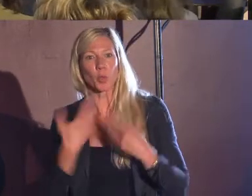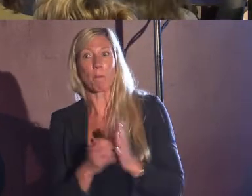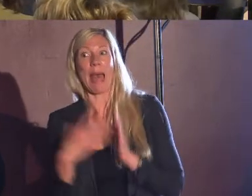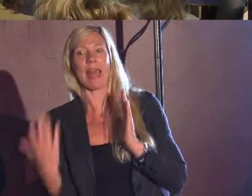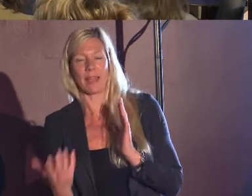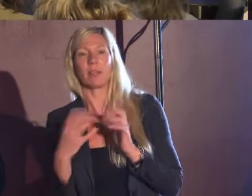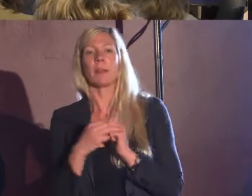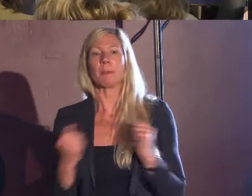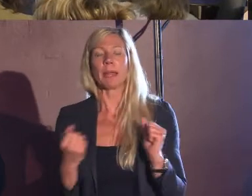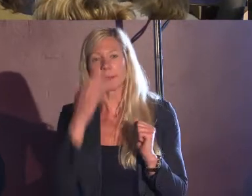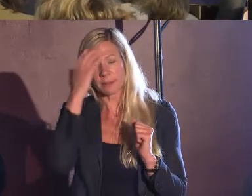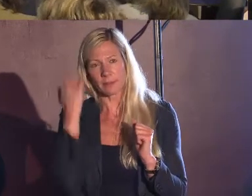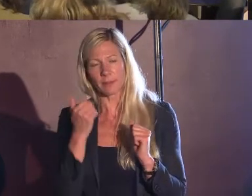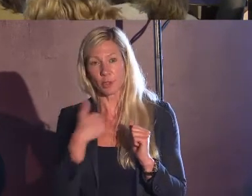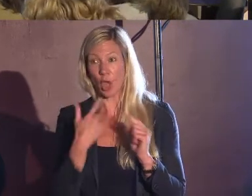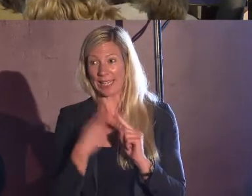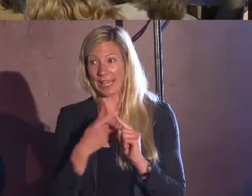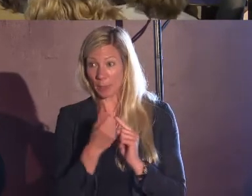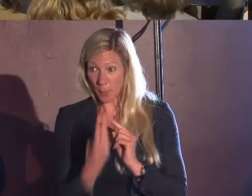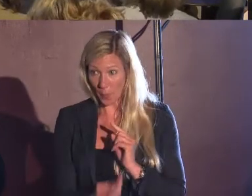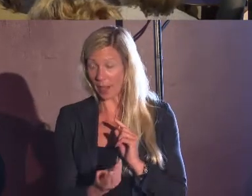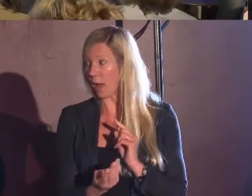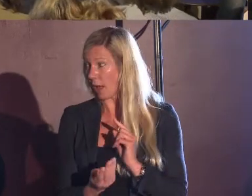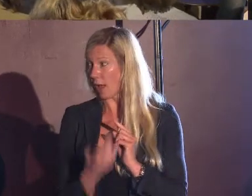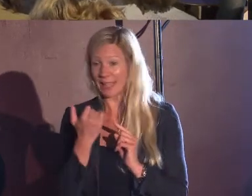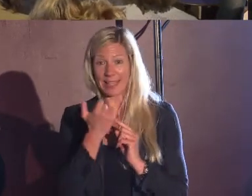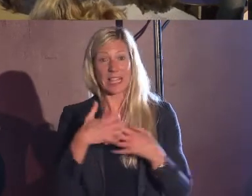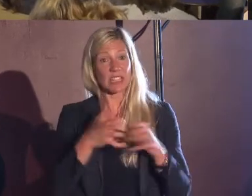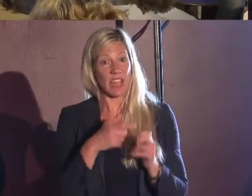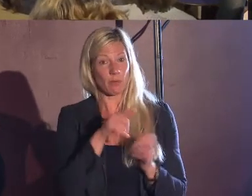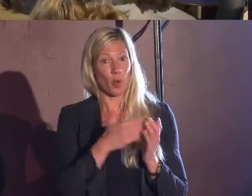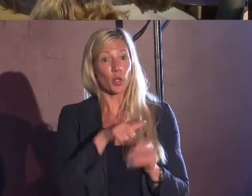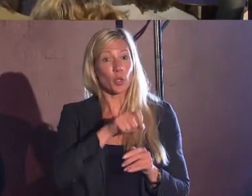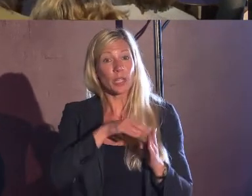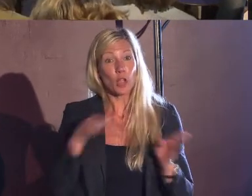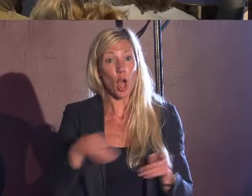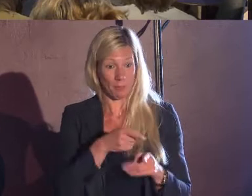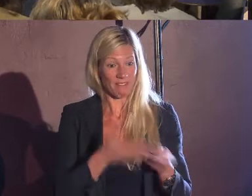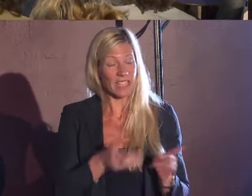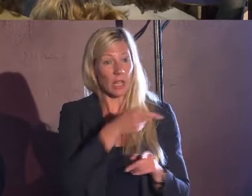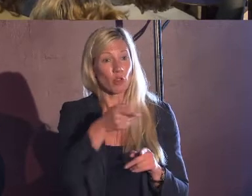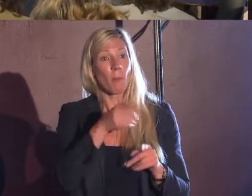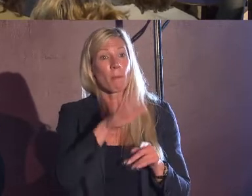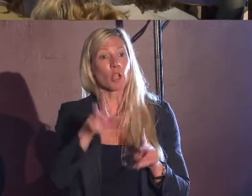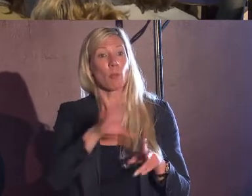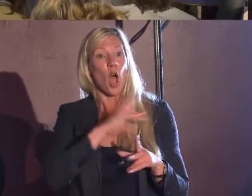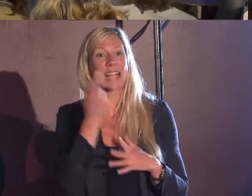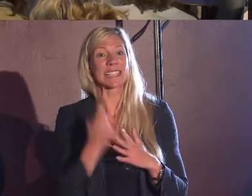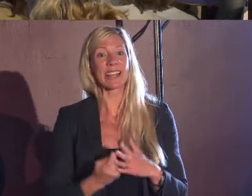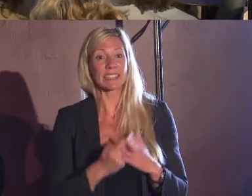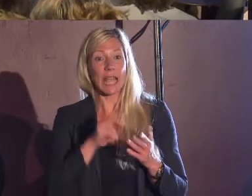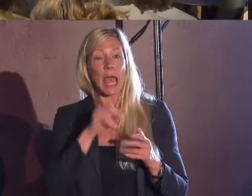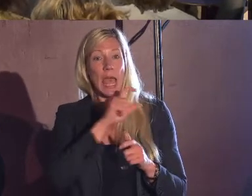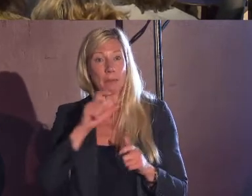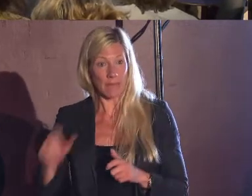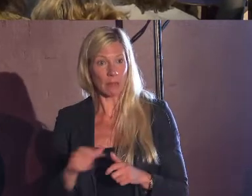Så jag inledde några, och vet du, i Schweiz sedan 70-talet så visade man på att de barn som hade estetiska ämnen i skolan, de fick högre ämnen än andra